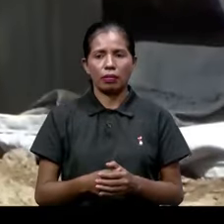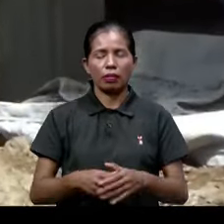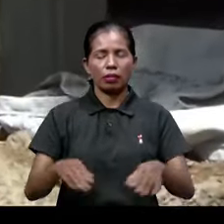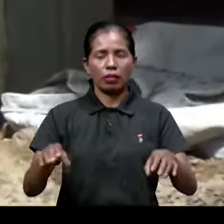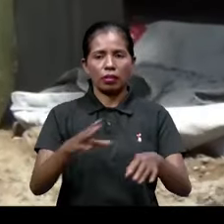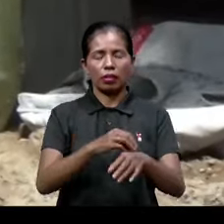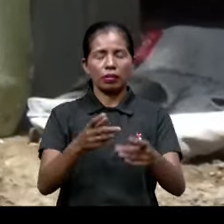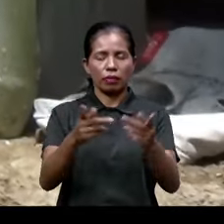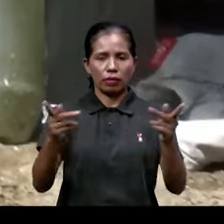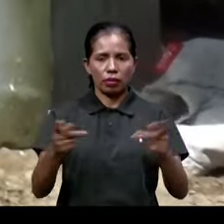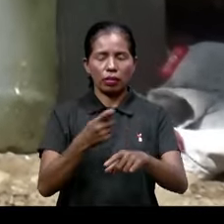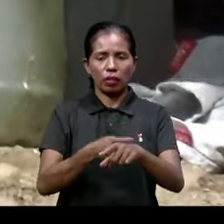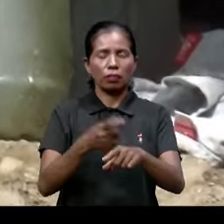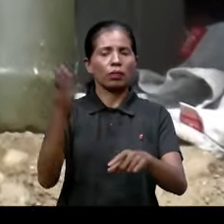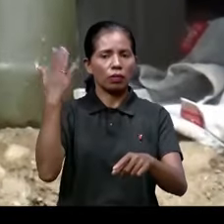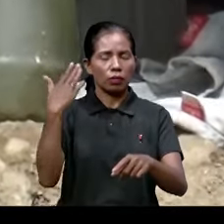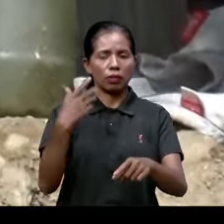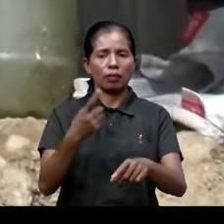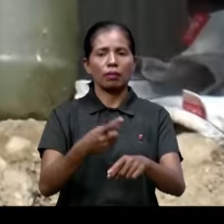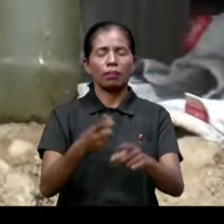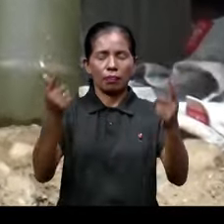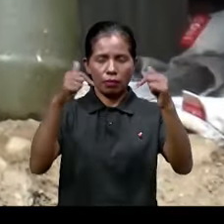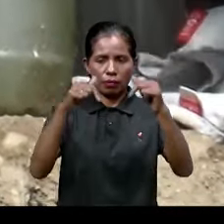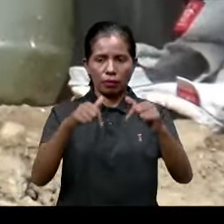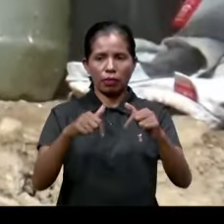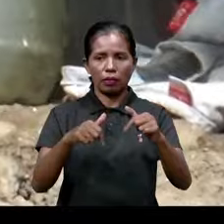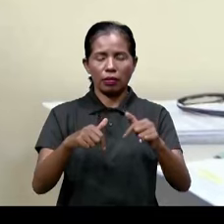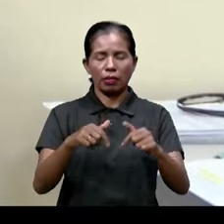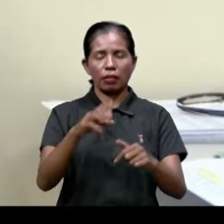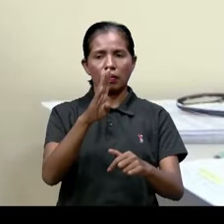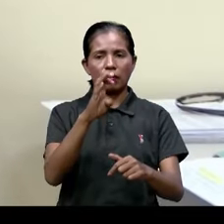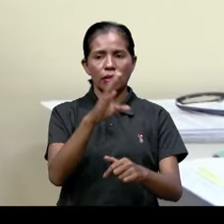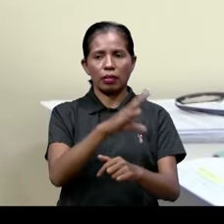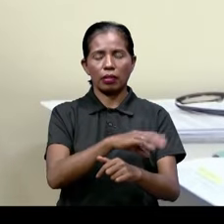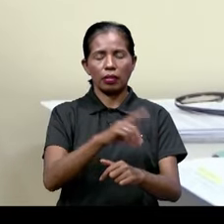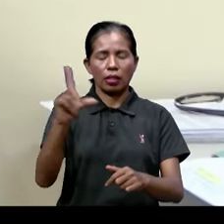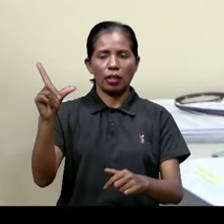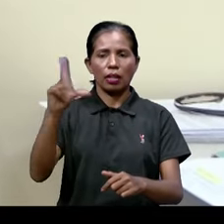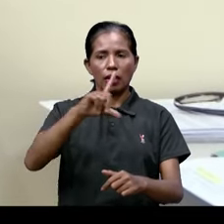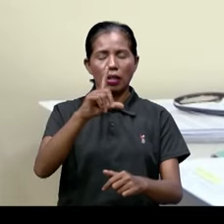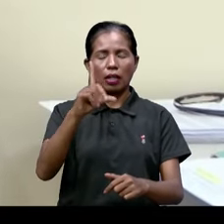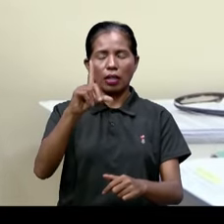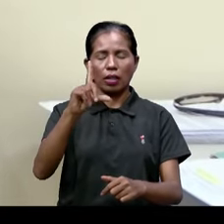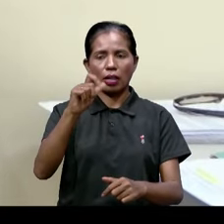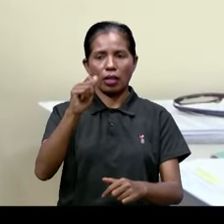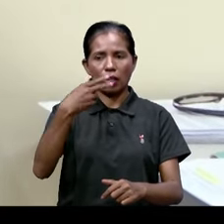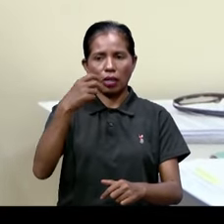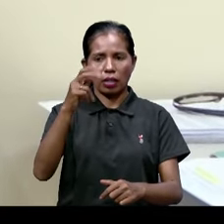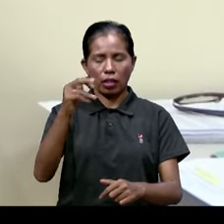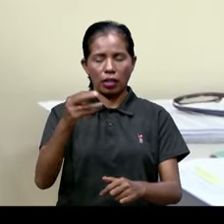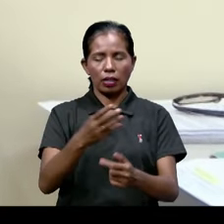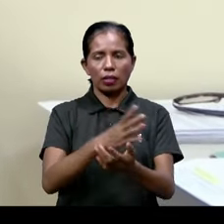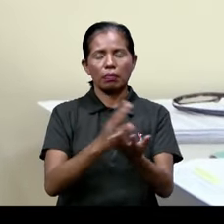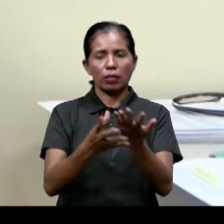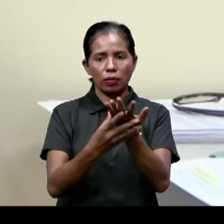bana grafitasi tempo li bana ni mai ha BTP lahan treatment lahan patta isti an ba halu dia ko foi distribui fila